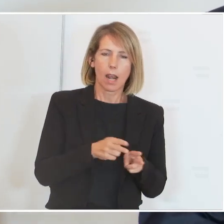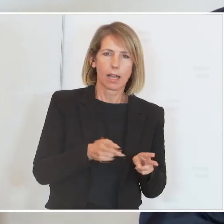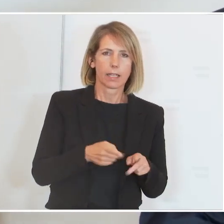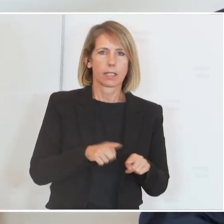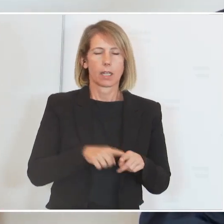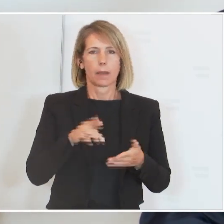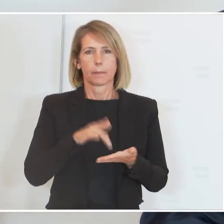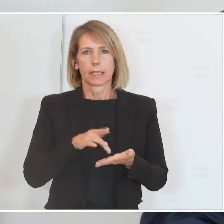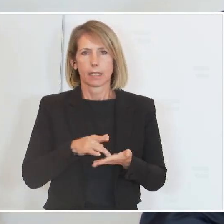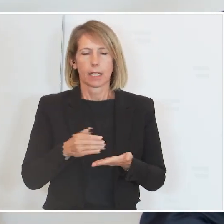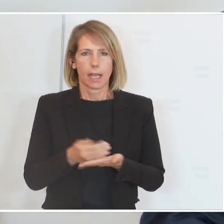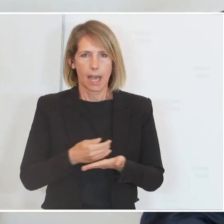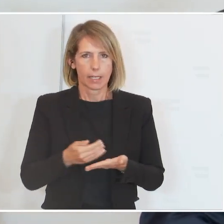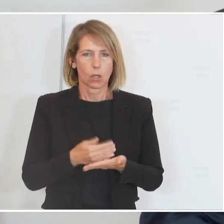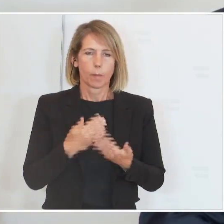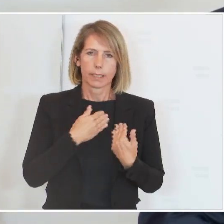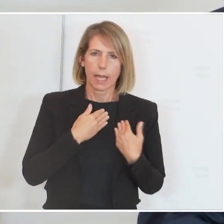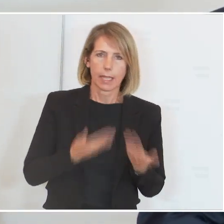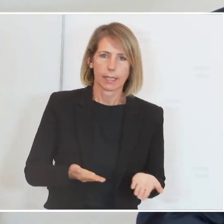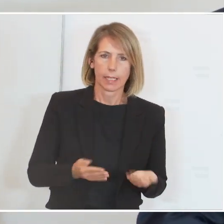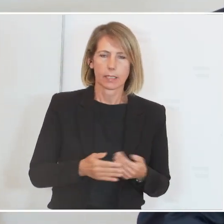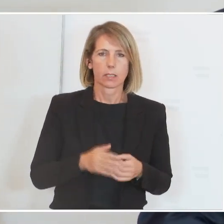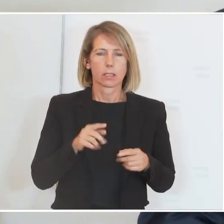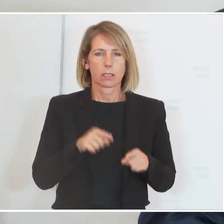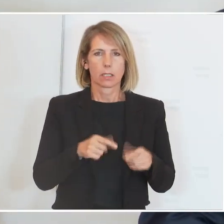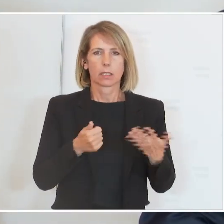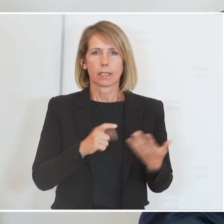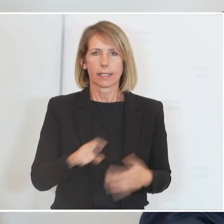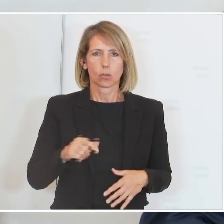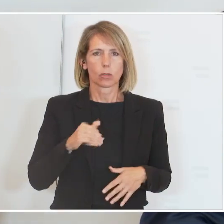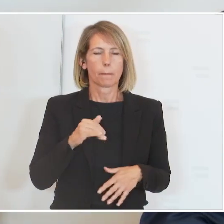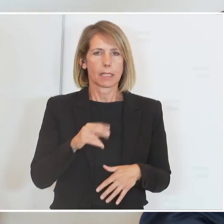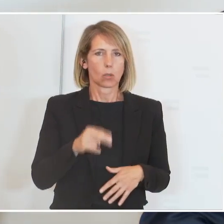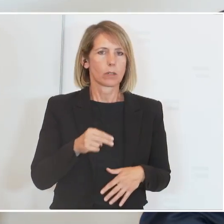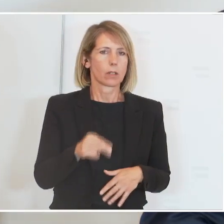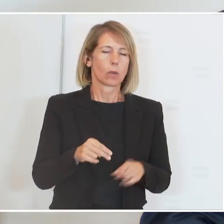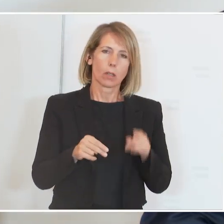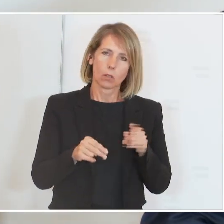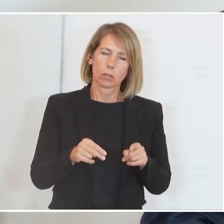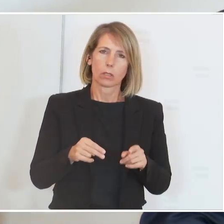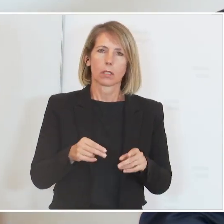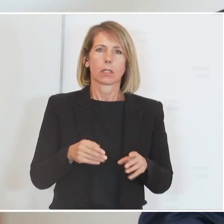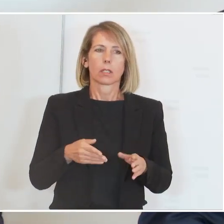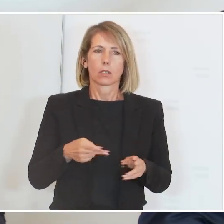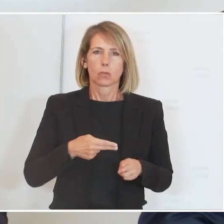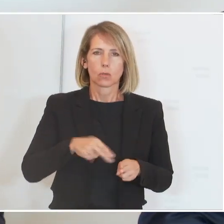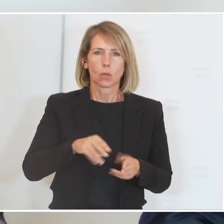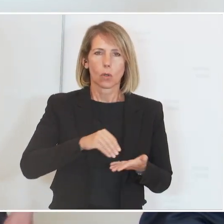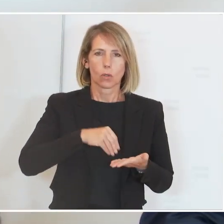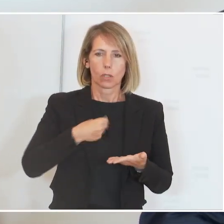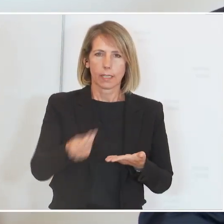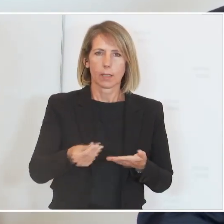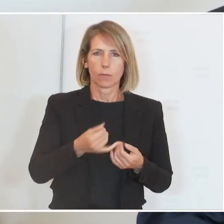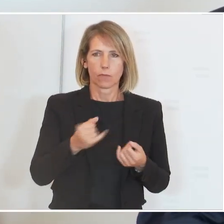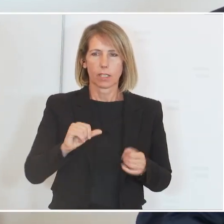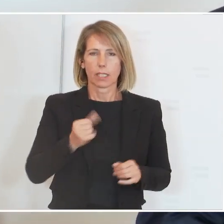zu entlasten. Also das dritte Drittel, diese 600 Millionen Euro, werden unmittelbar zurückgegeben, indem die erste und